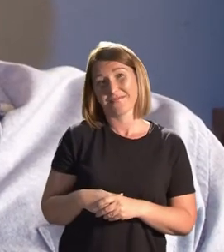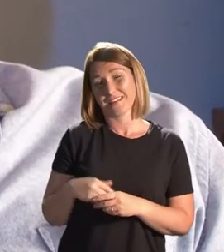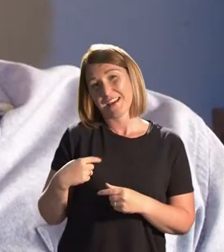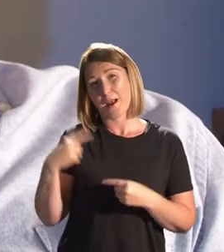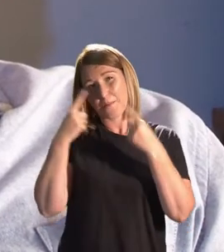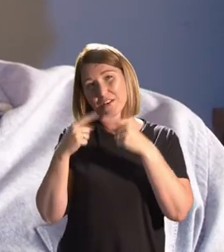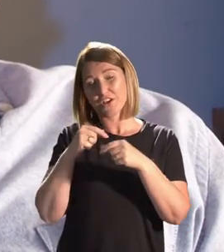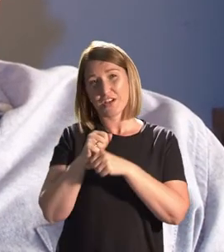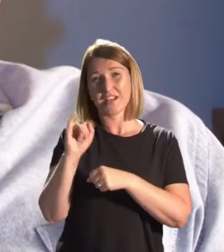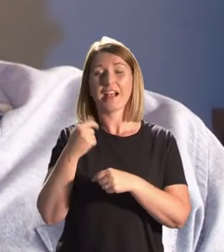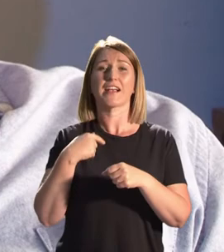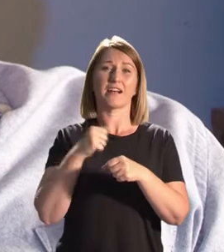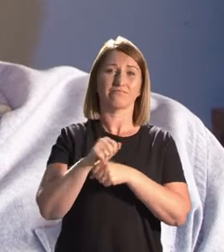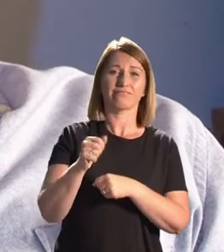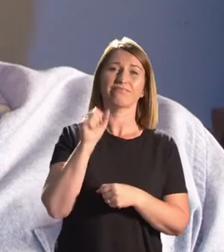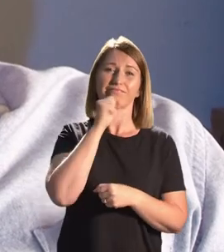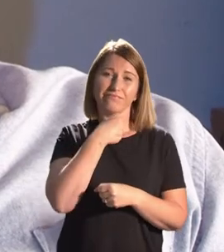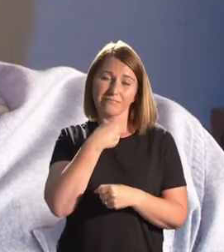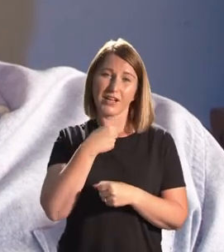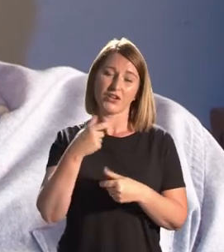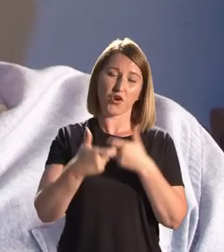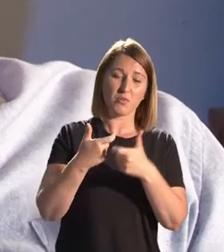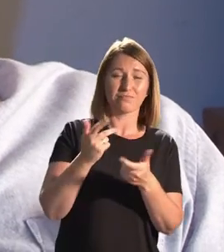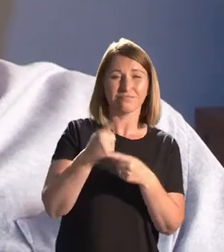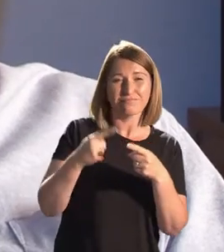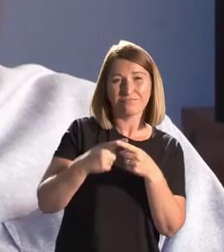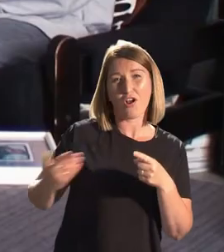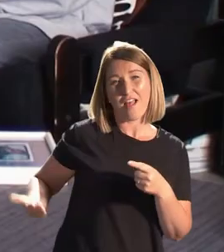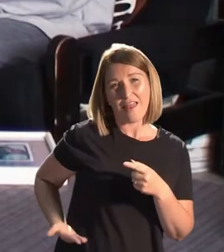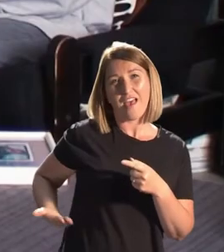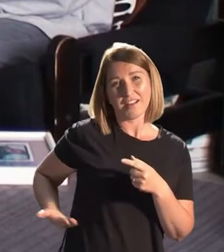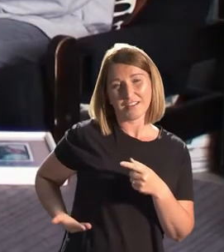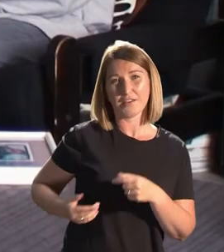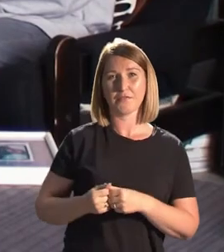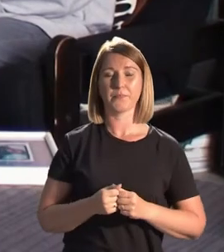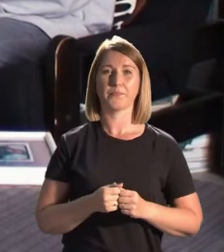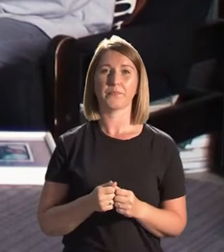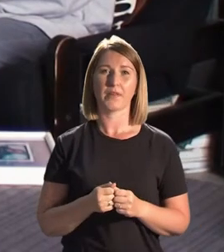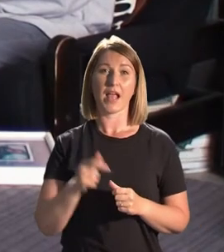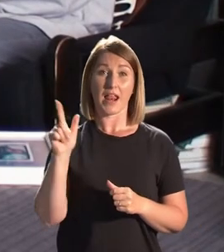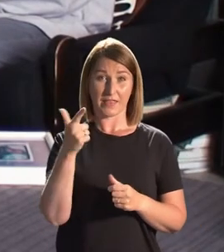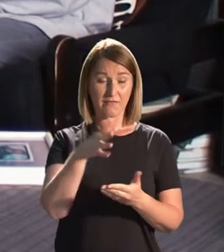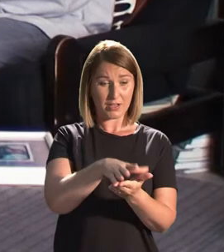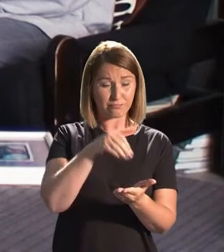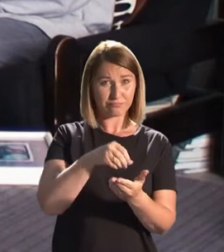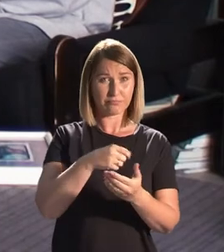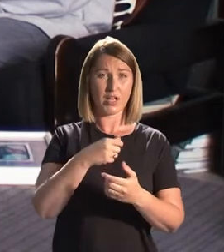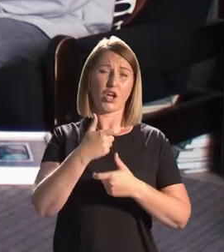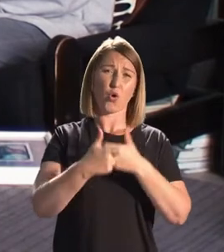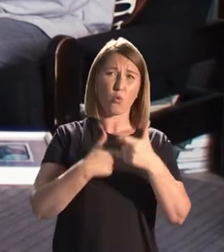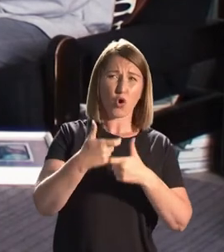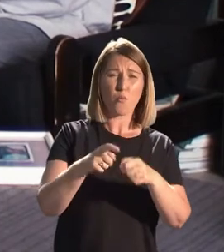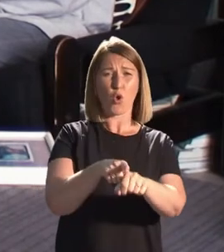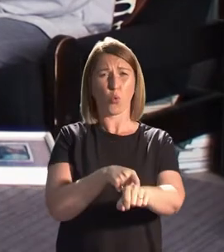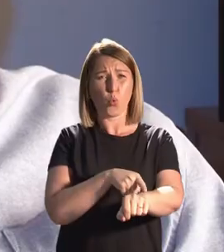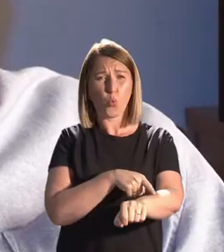Chyba z wiekiem robi się trochę leniwy, bo to są dwie, mezotinta i miedziory, to są dwie chyba najbardziej